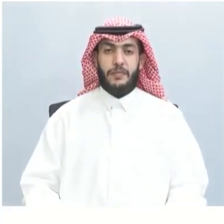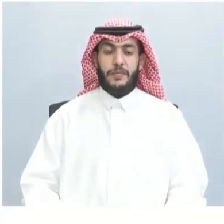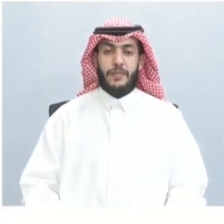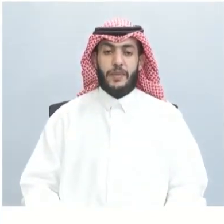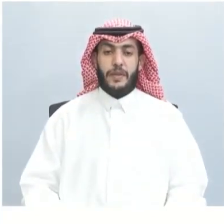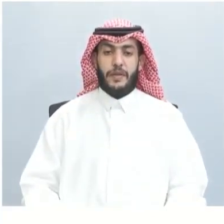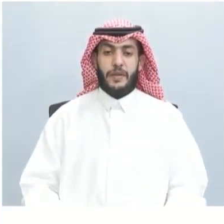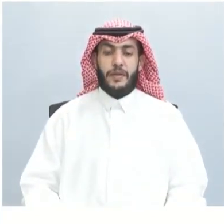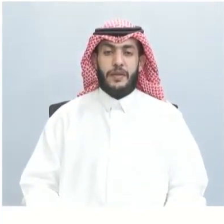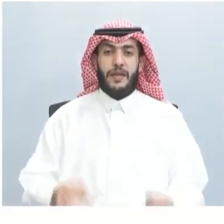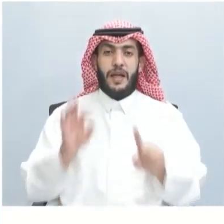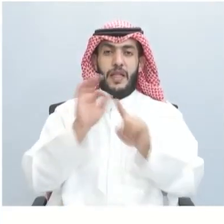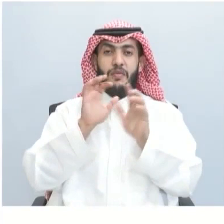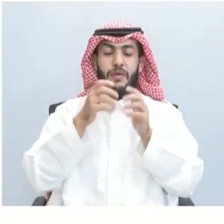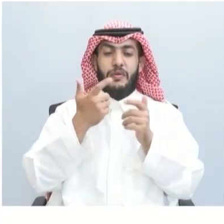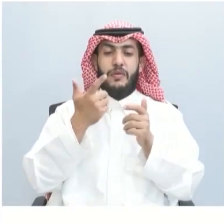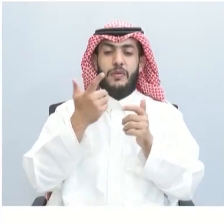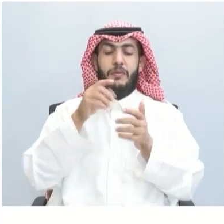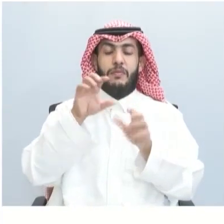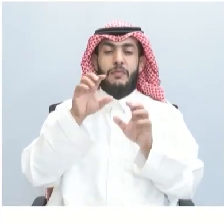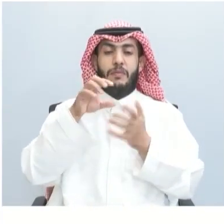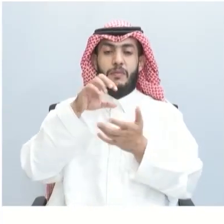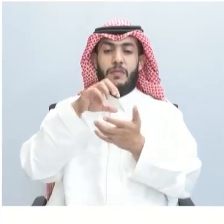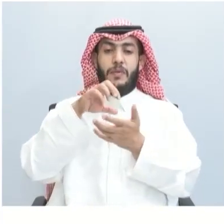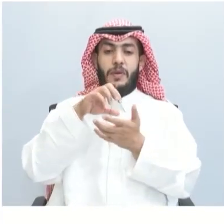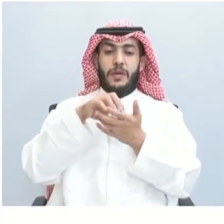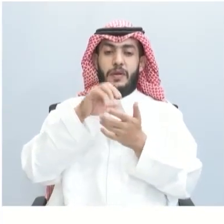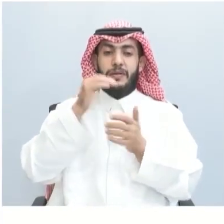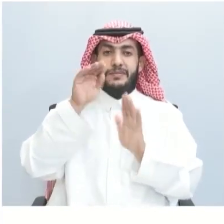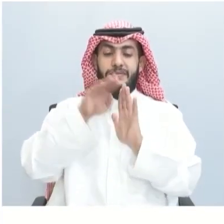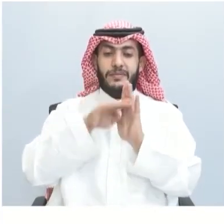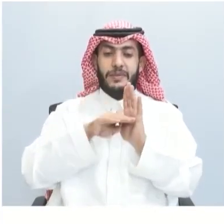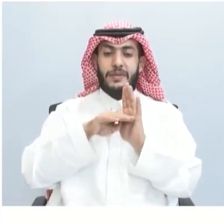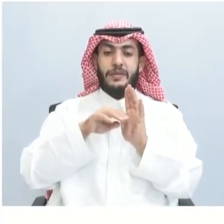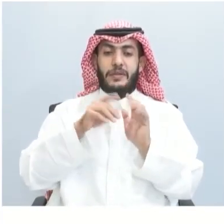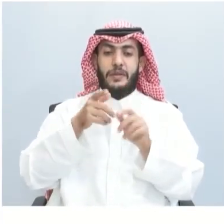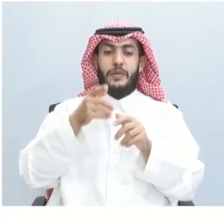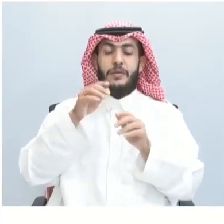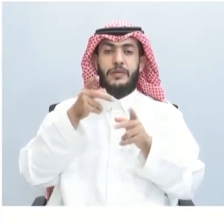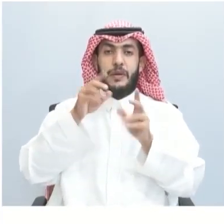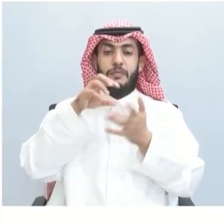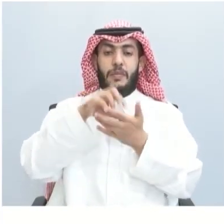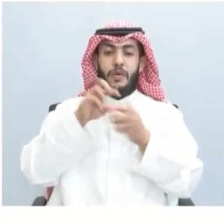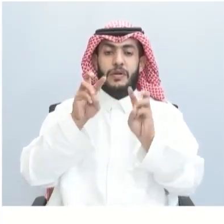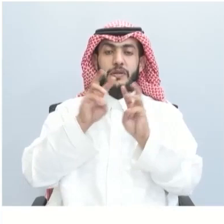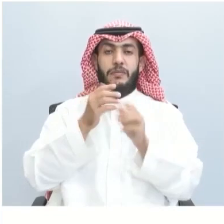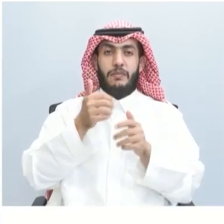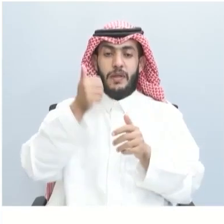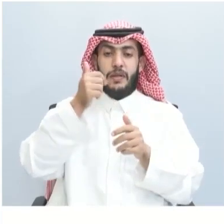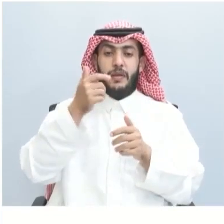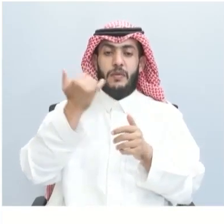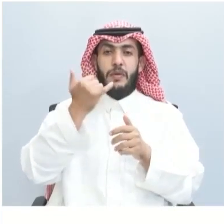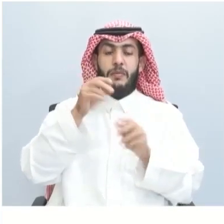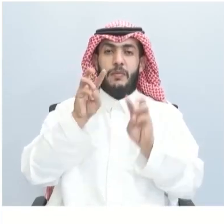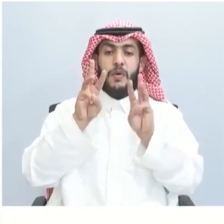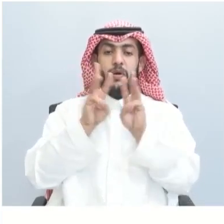التفاعلي اهداف الوحده ماهيه الموقع الالكتروني المستجيب ومزاياه انشاء موقع الكتروني مستجيب ماهيه الموقع